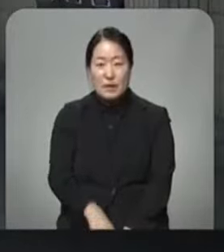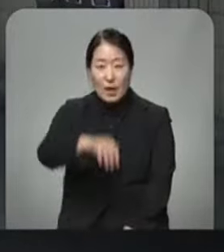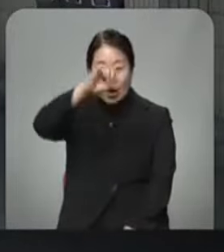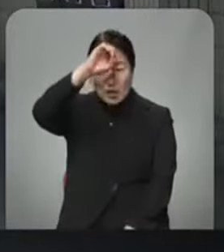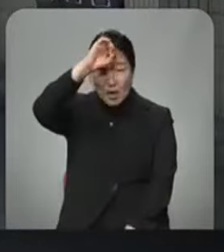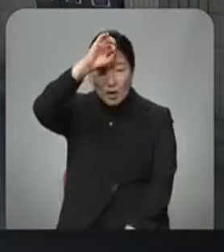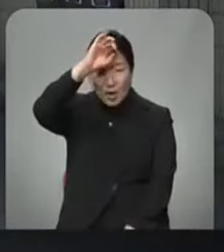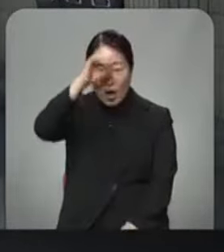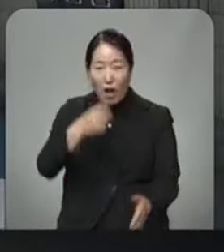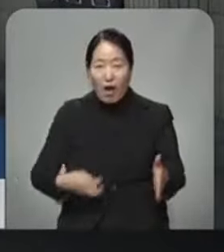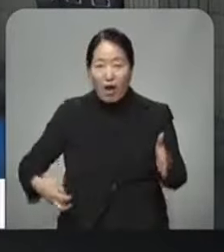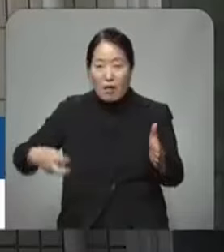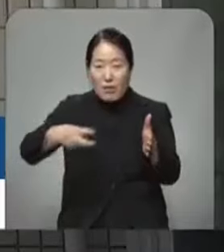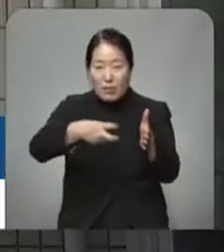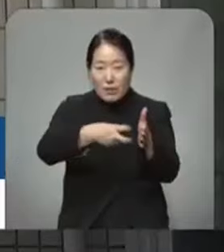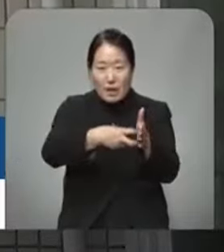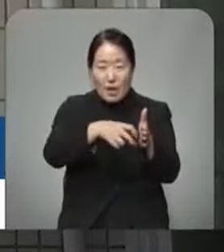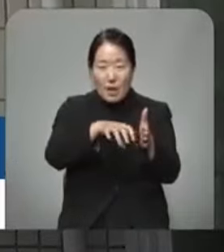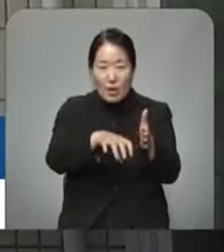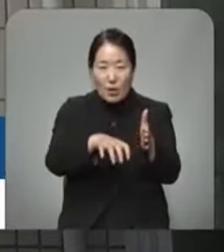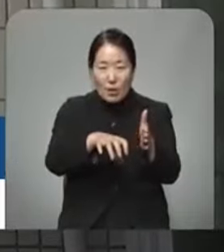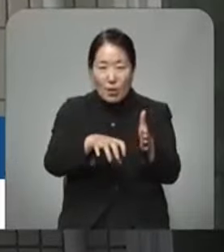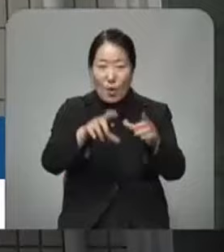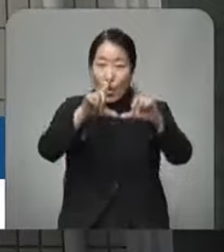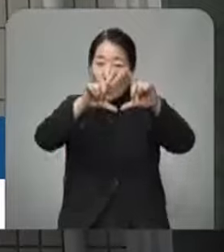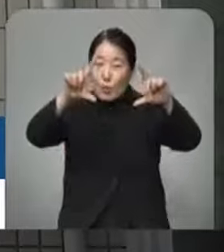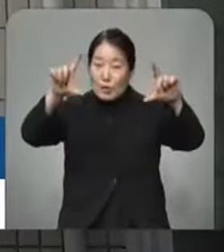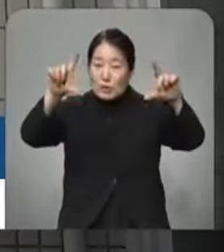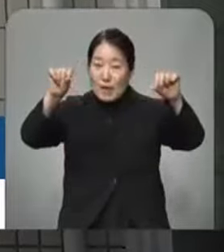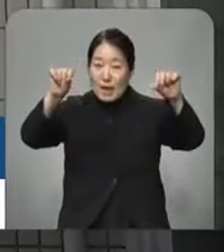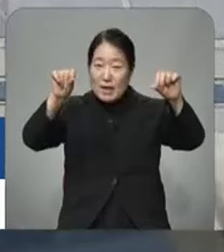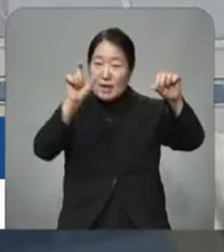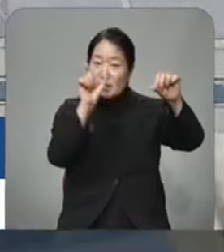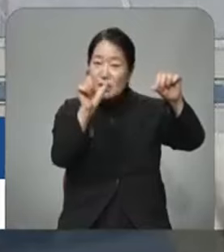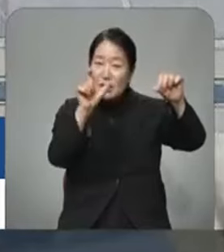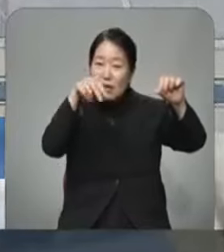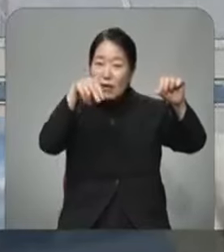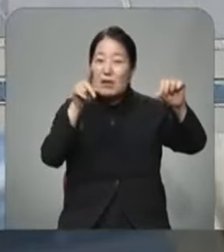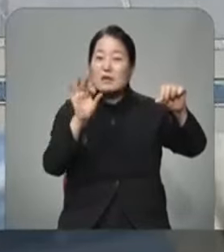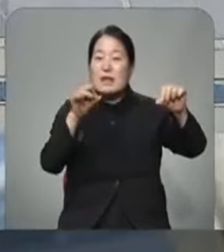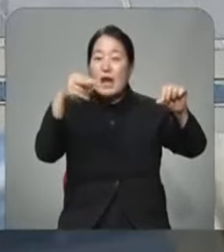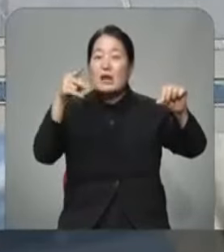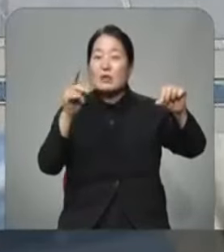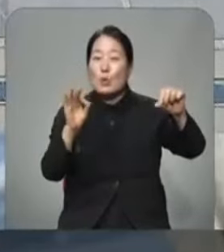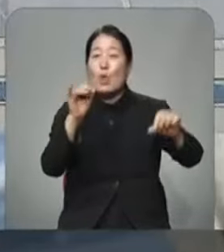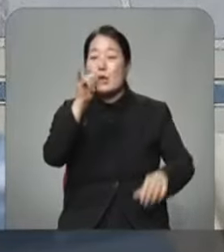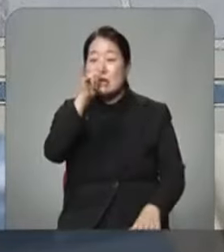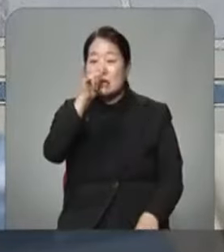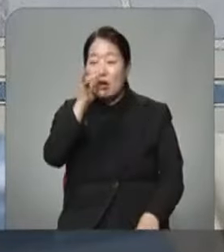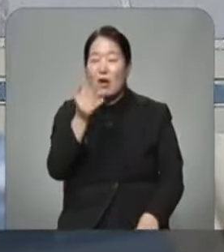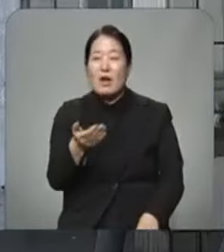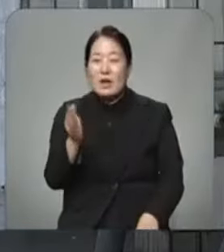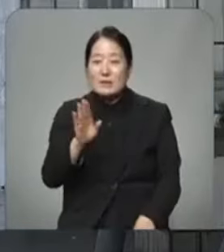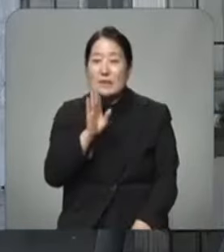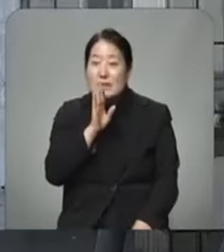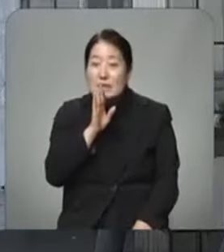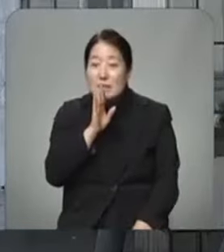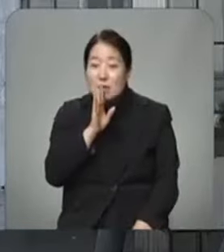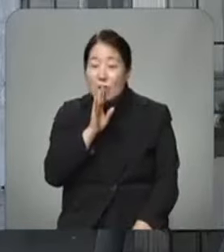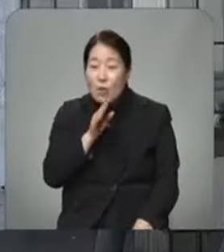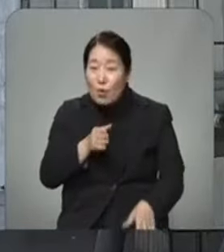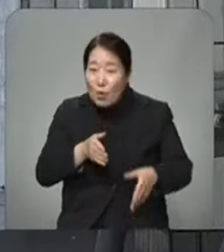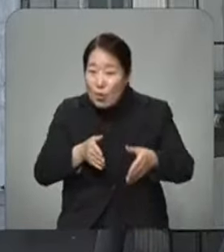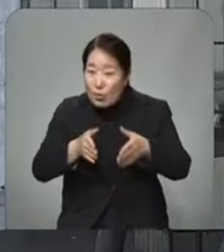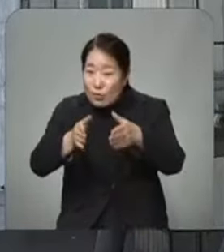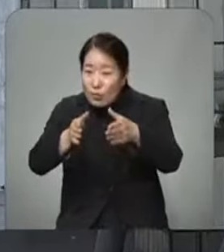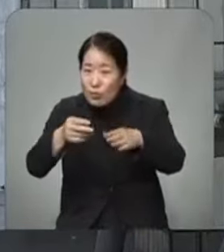영월 시외버스 터미널입니다. 행선지 표지판에 상동이란 글자가 남아 있습니다. 하지만 실제 여기를 가는 버스는